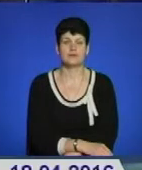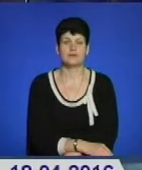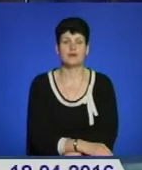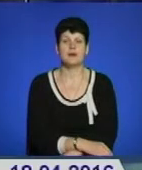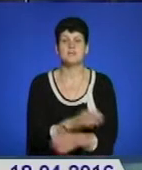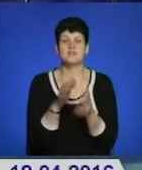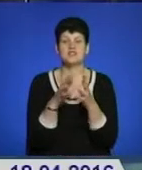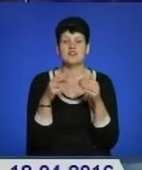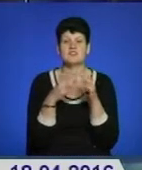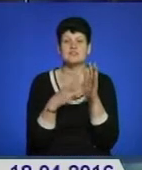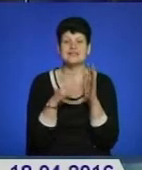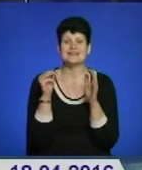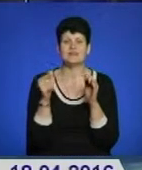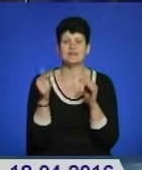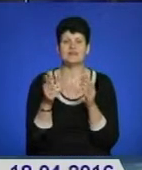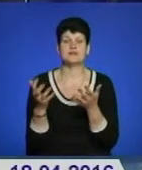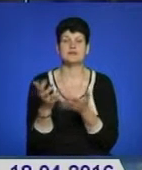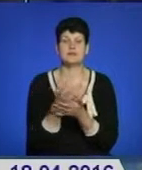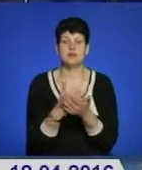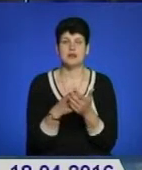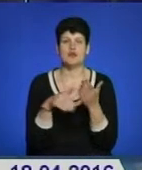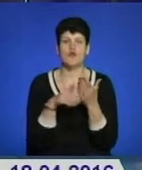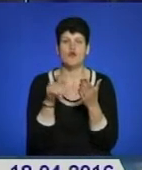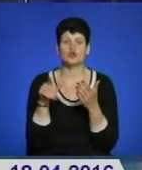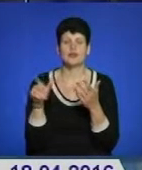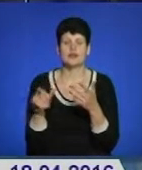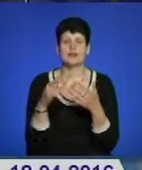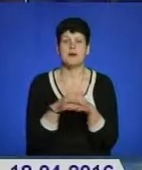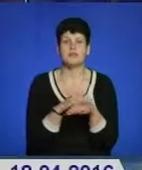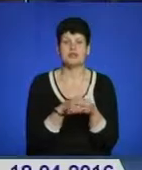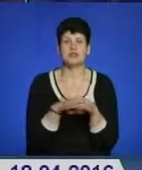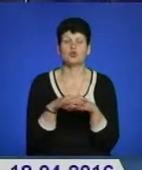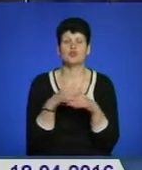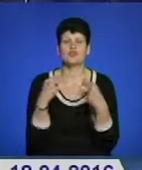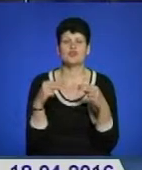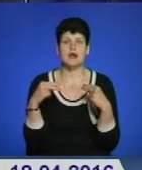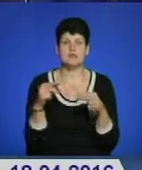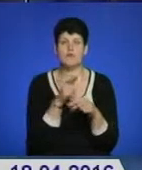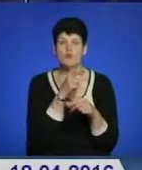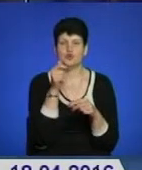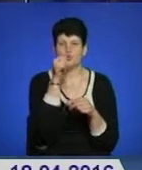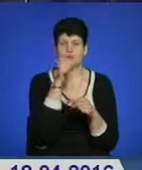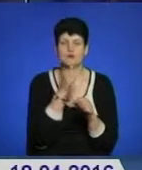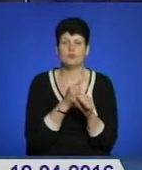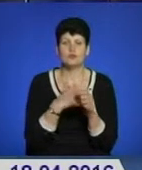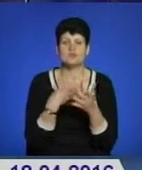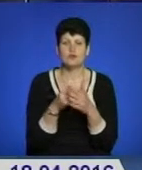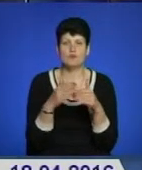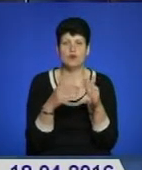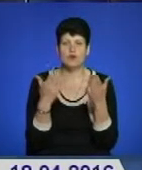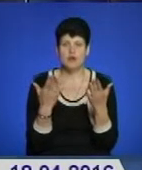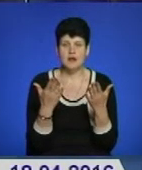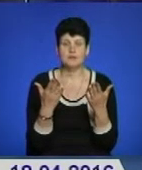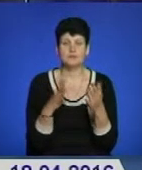Понад 18 тисяч гривень виручили волонтери самооборони Майдану на благодійному ярмарку. Все, що протягом місяця виготовляли власними руками,